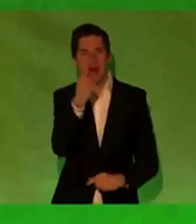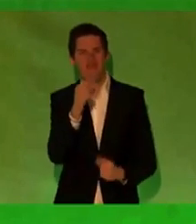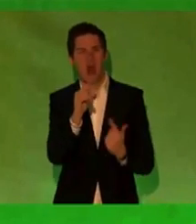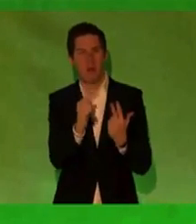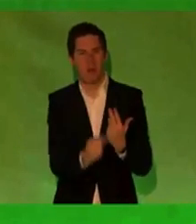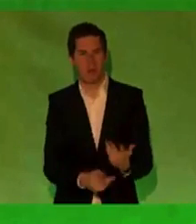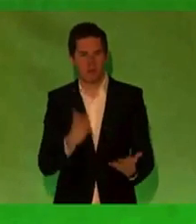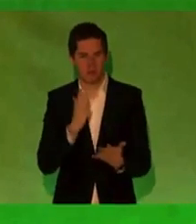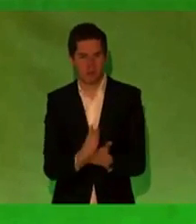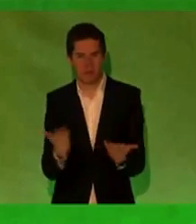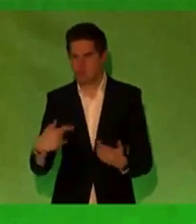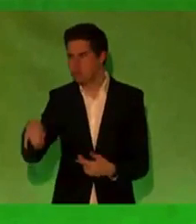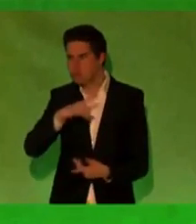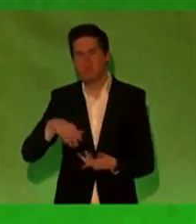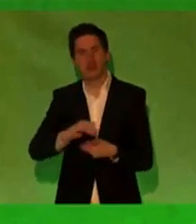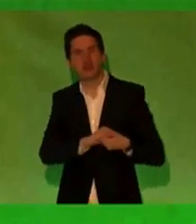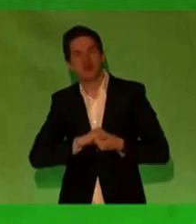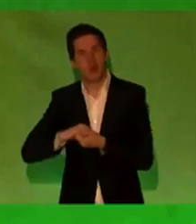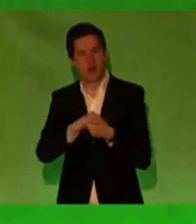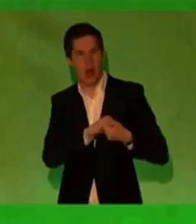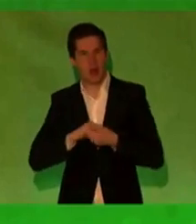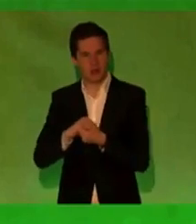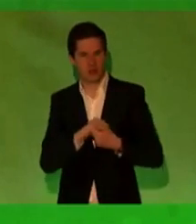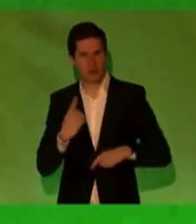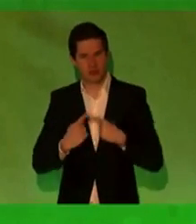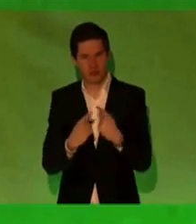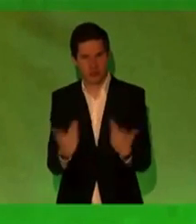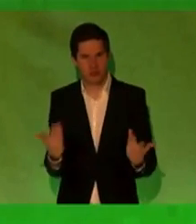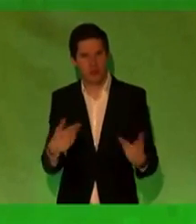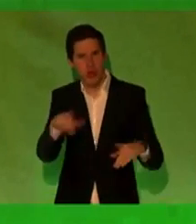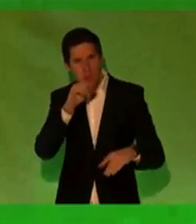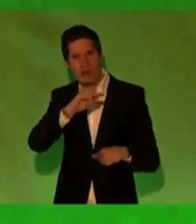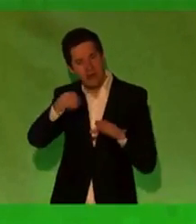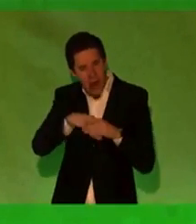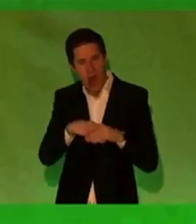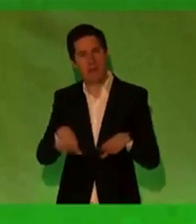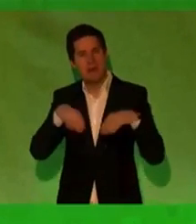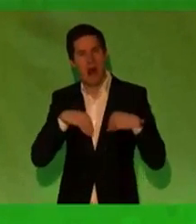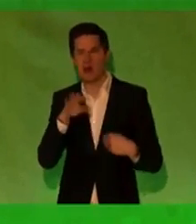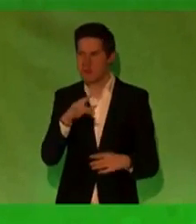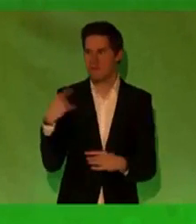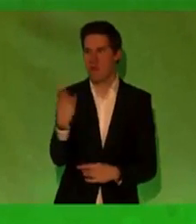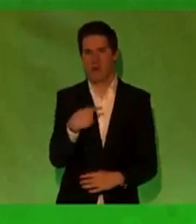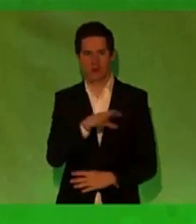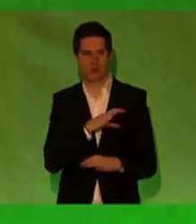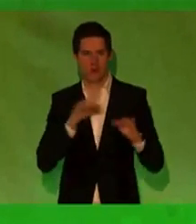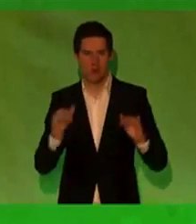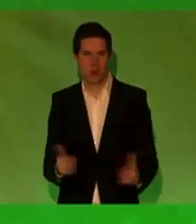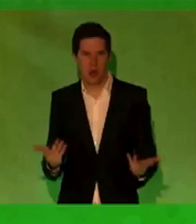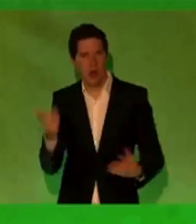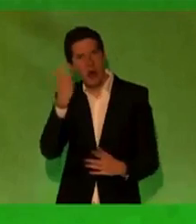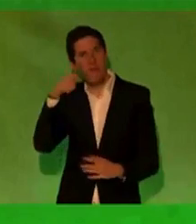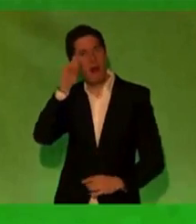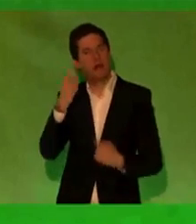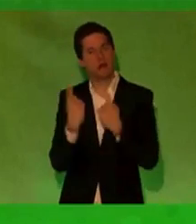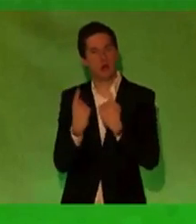Durch solidarisches Handeln, das Teilhabe und Teilnahme für jeden erschafft. Die Berliner Grünen haben